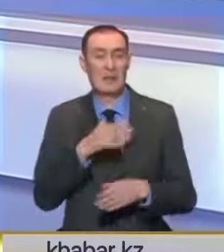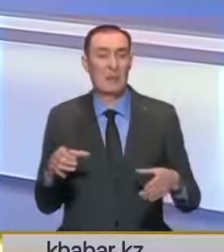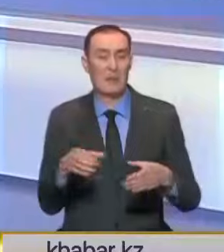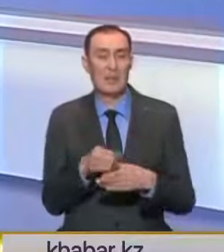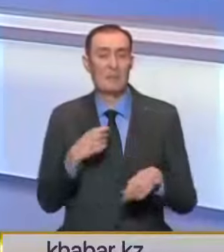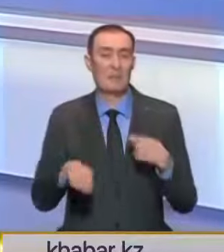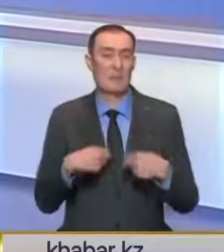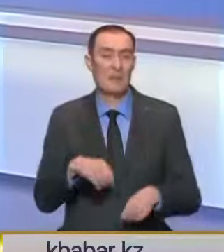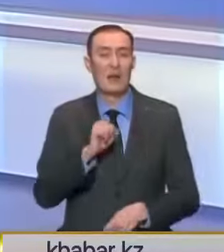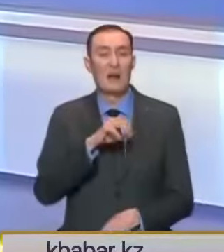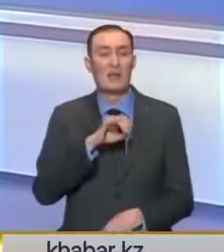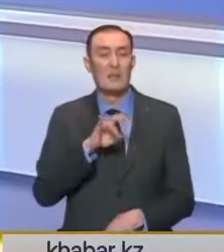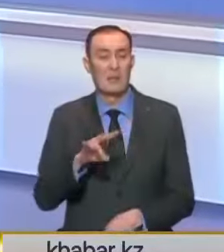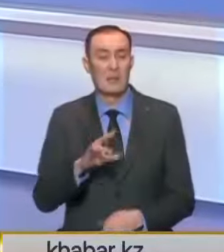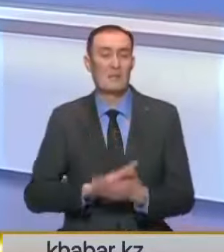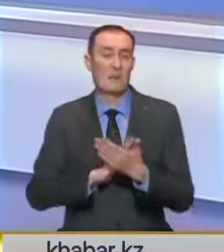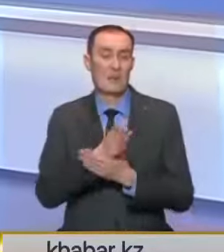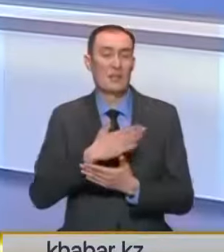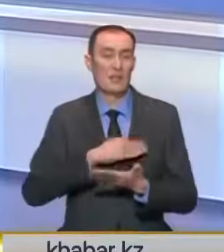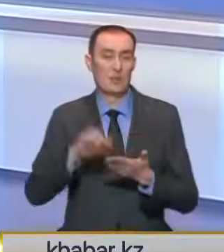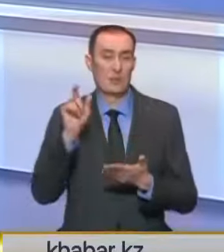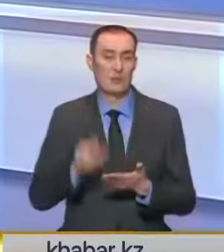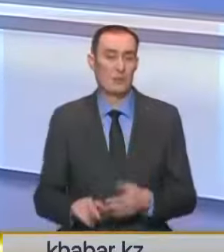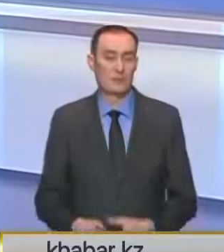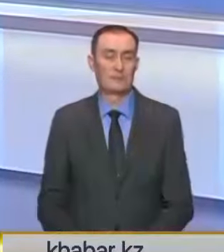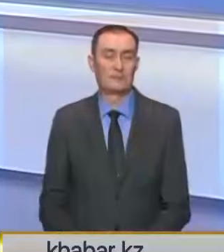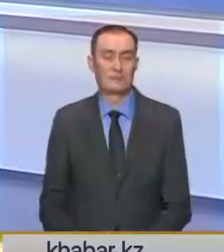палаты предпринимателей Атамекен побывала Роза Сатканова.